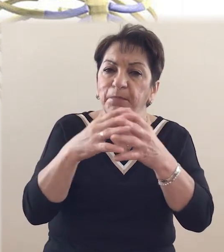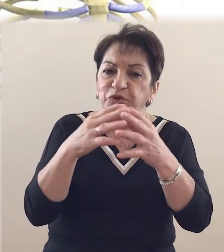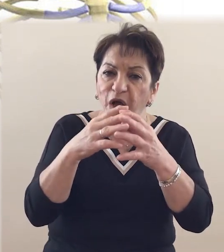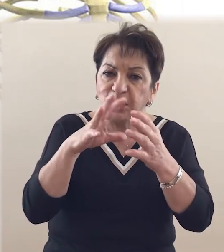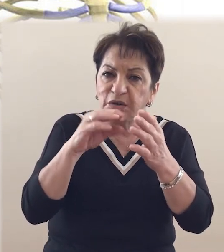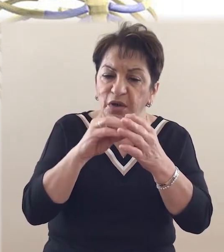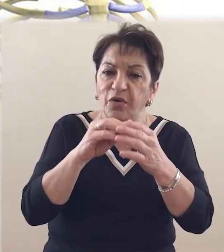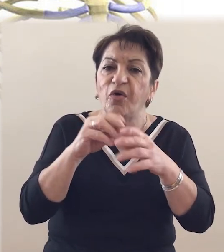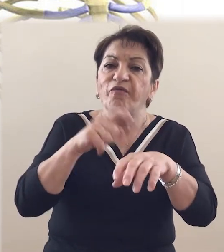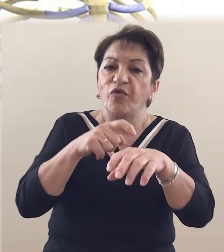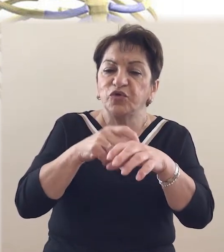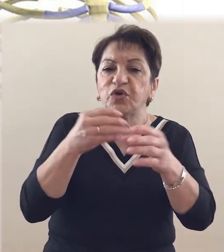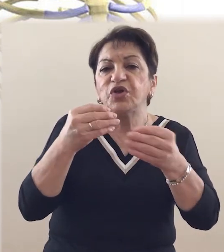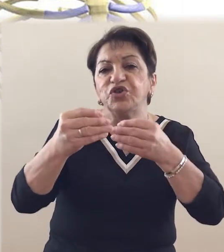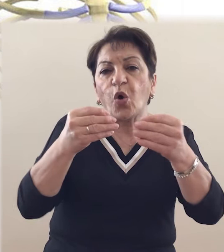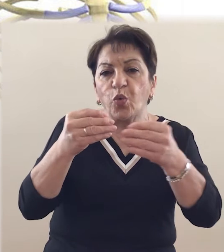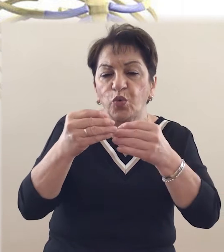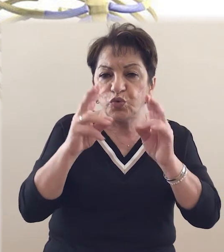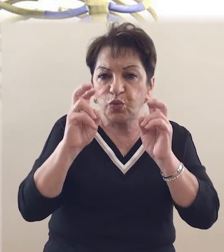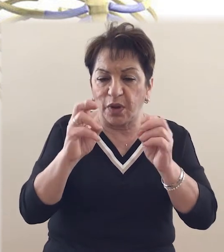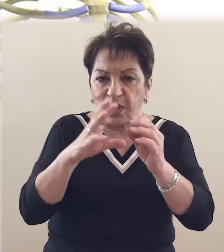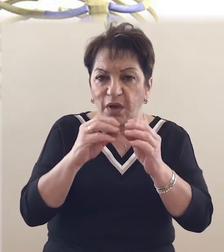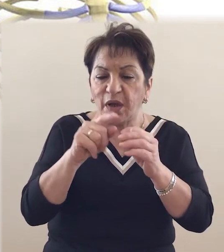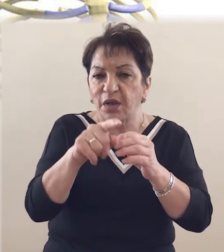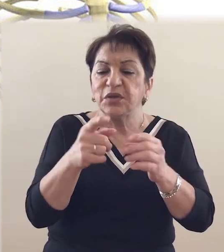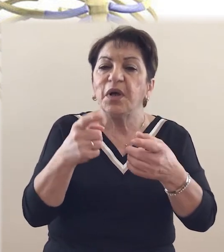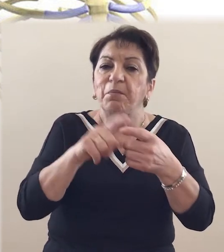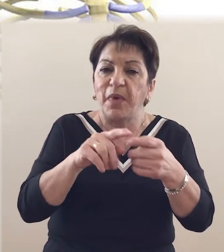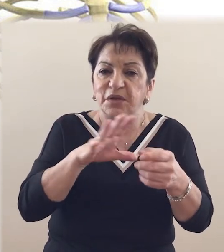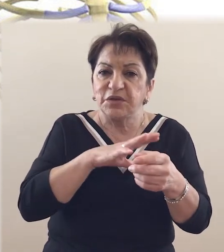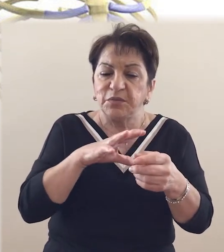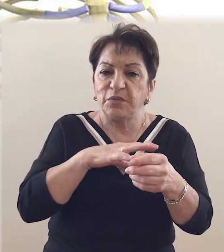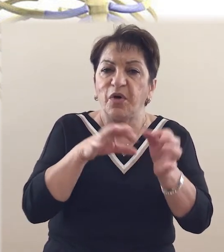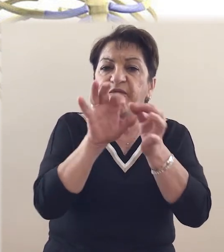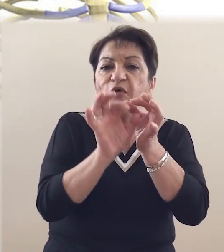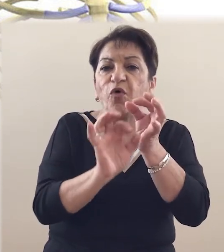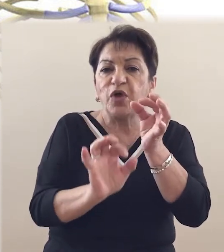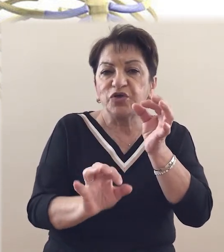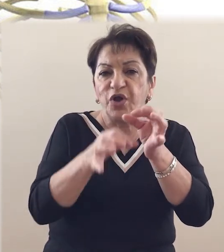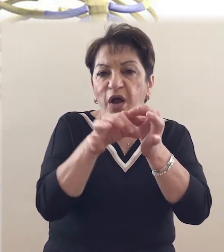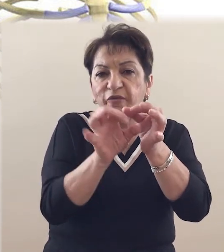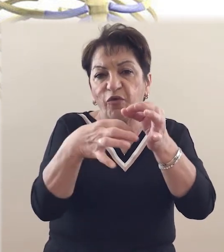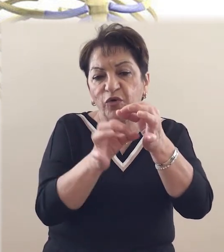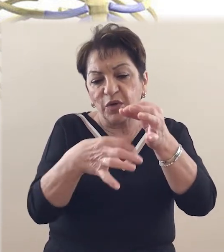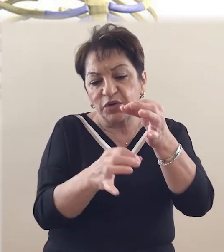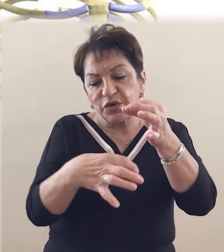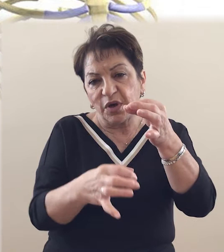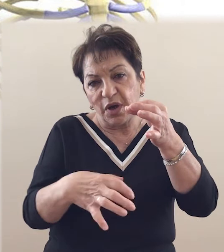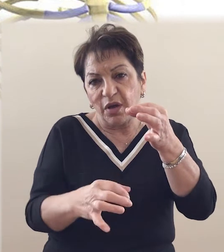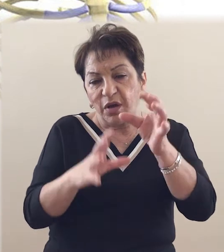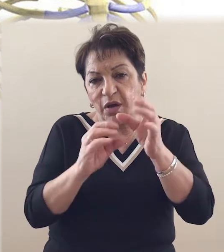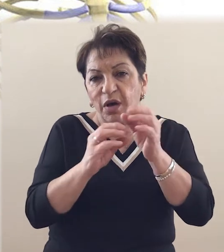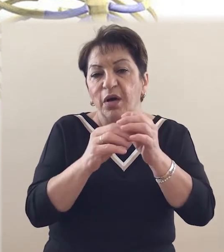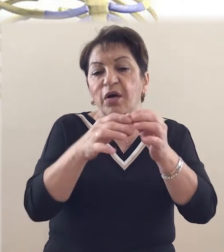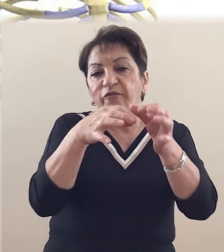են ոսկրին ճկունություն։ Այսպիսի միացման օրինակ է ողնաշարի ողերի միացումը։ Ողնաշարի